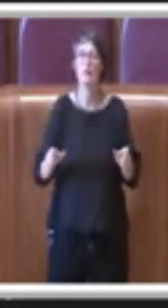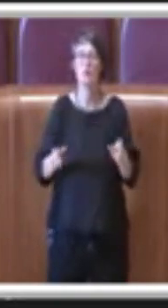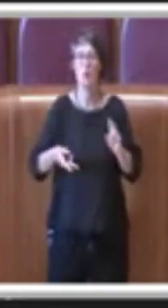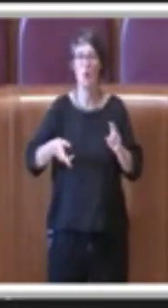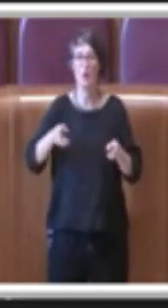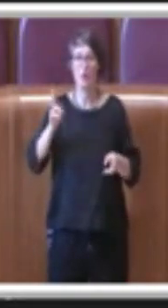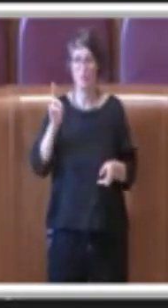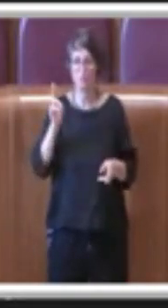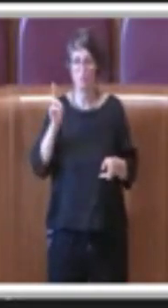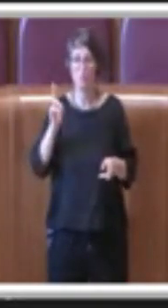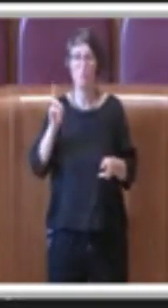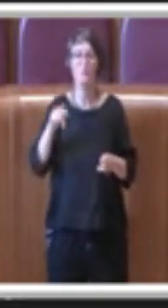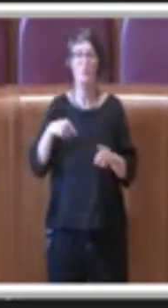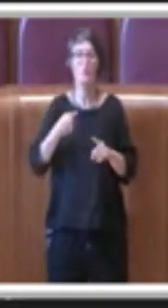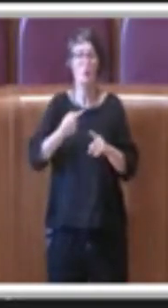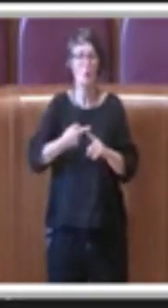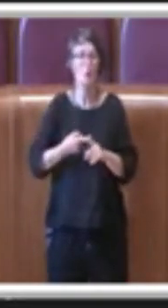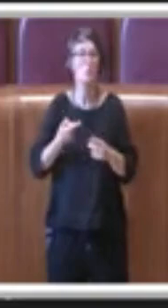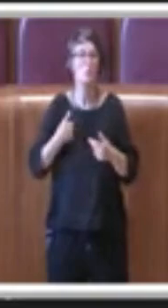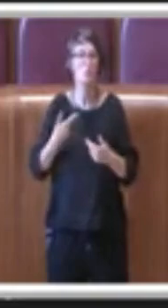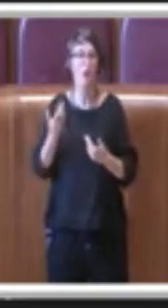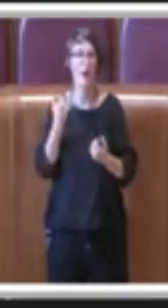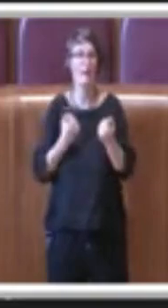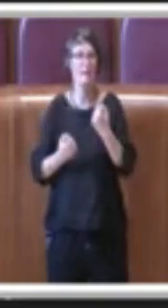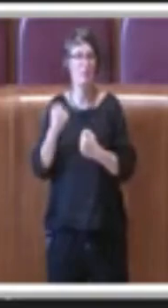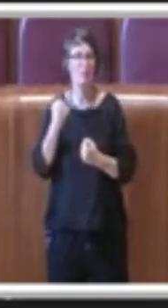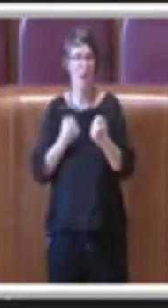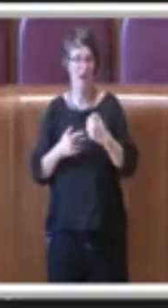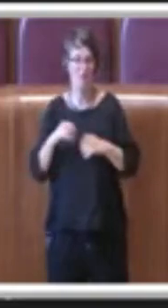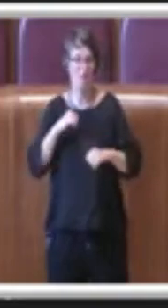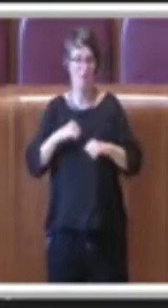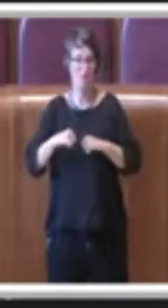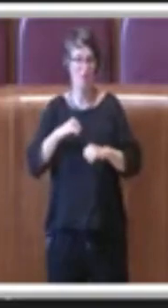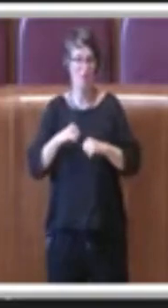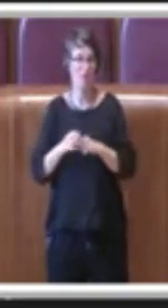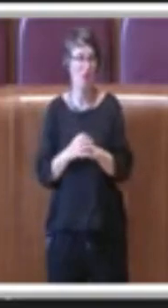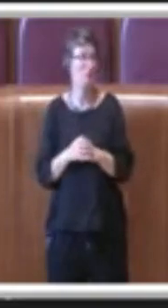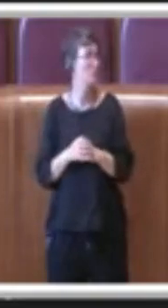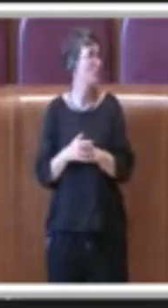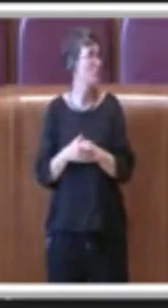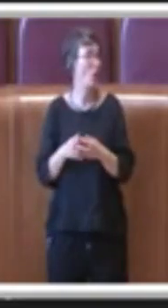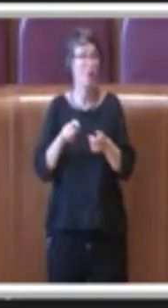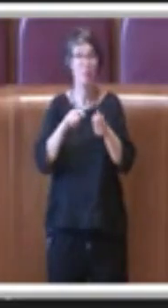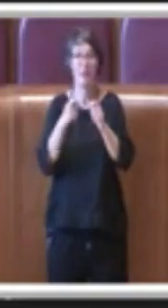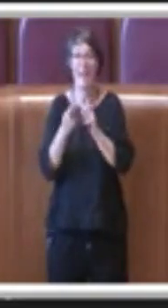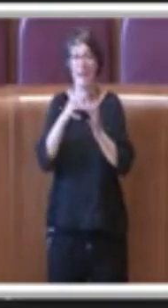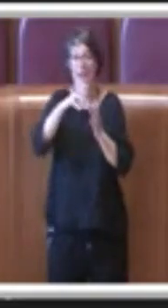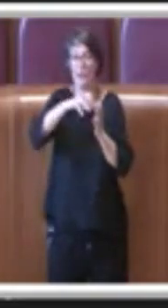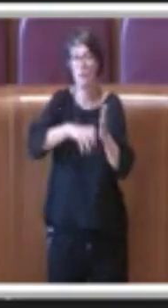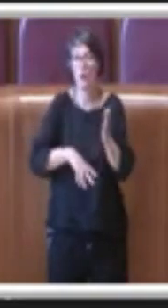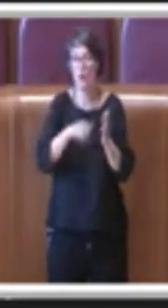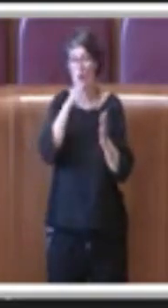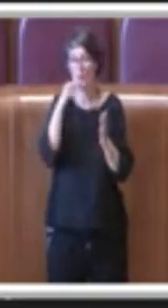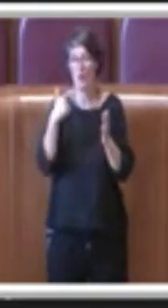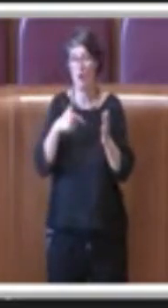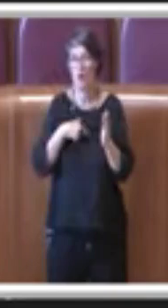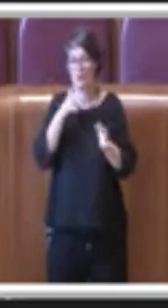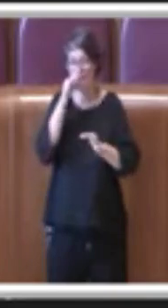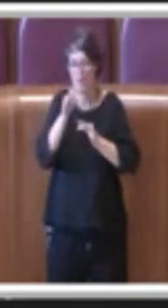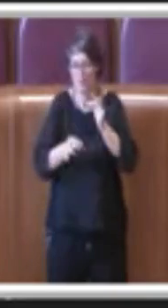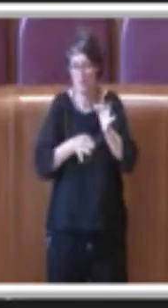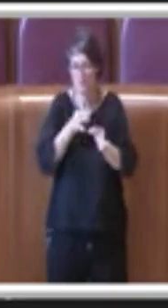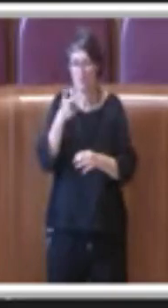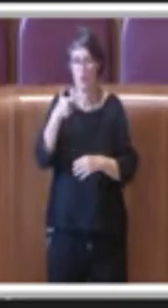per l'amministrazione. Non entro nel dettaglio della riforma, già ampiamente illustrata dall'assessore Mammì, ma vorrei sottolineare come